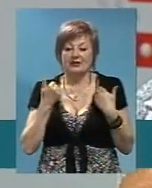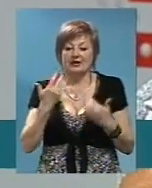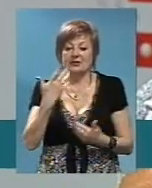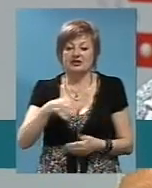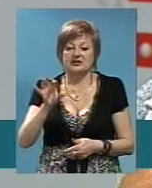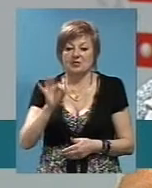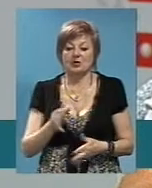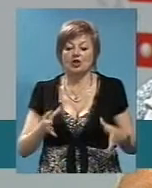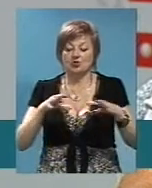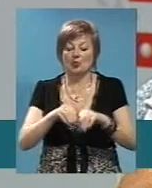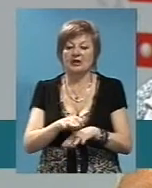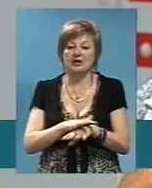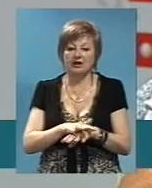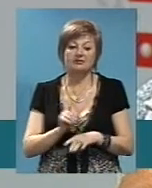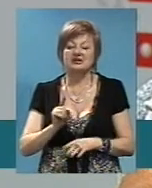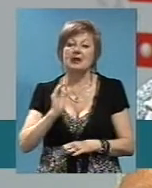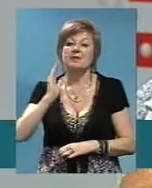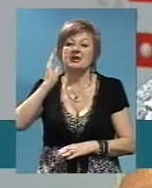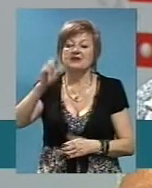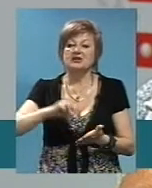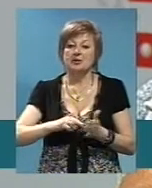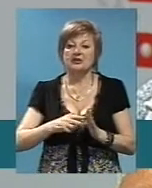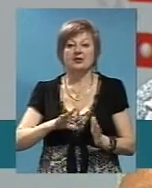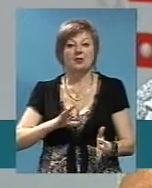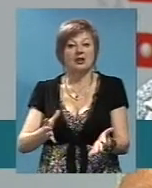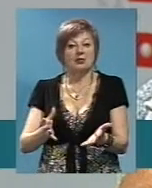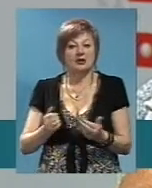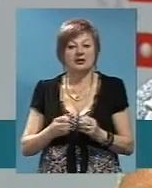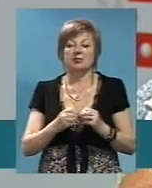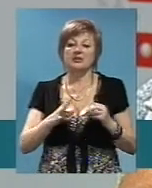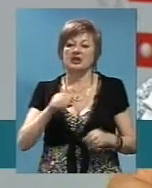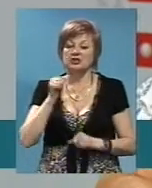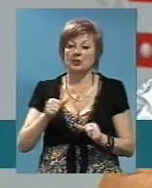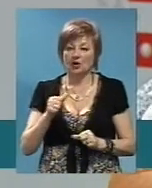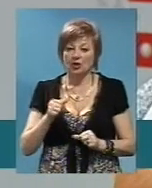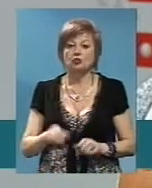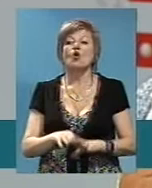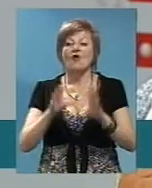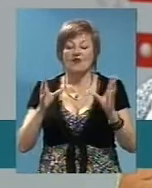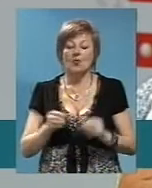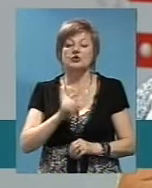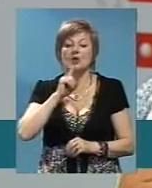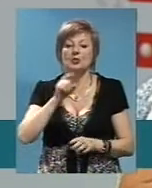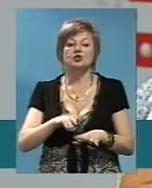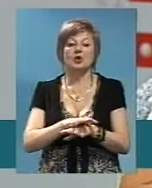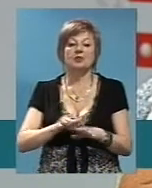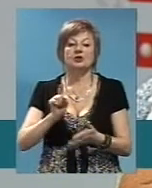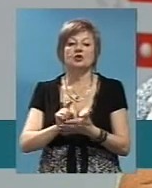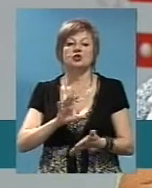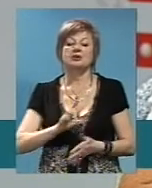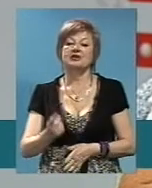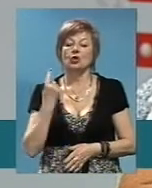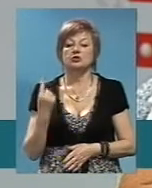50% об'єднаної громади. Так от, за перспективним планом, який був прийнятий в 2015 році, взагалі-то Пологівська громада повинна бути